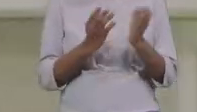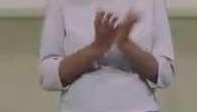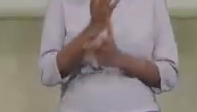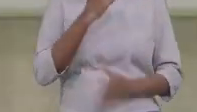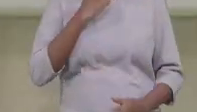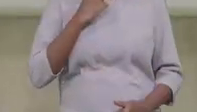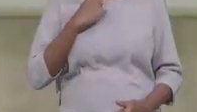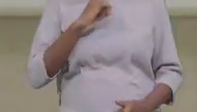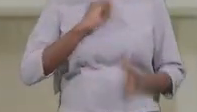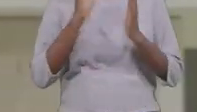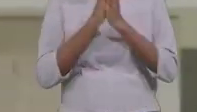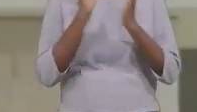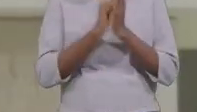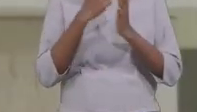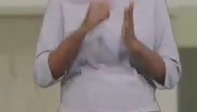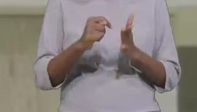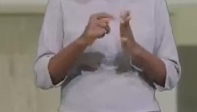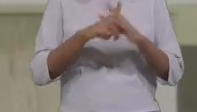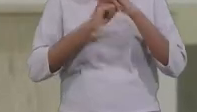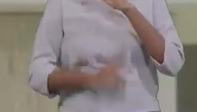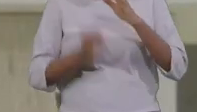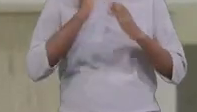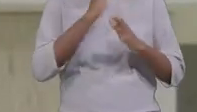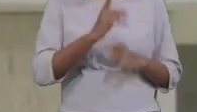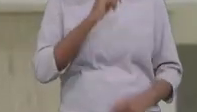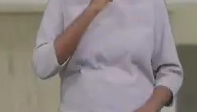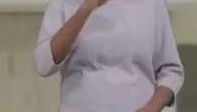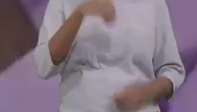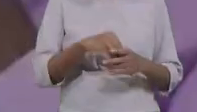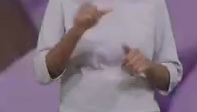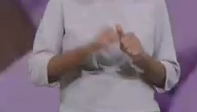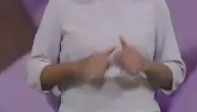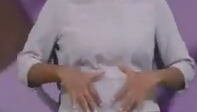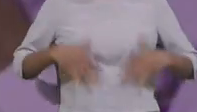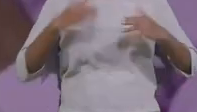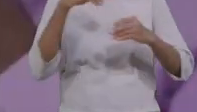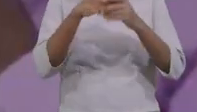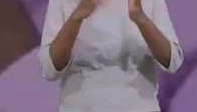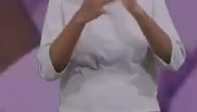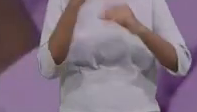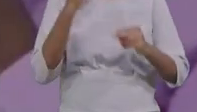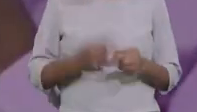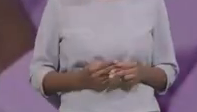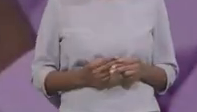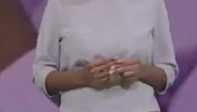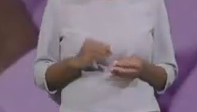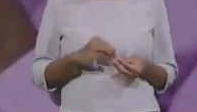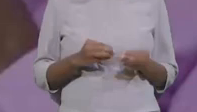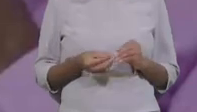par la convoitise, je prie que nous puissions réellement échapper au nom de